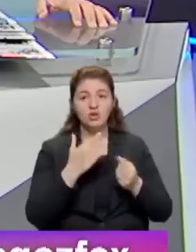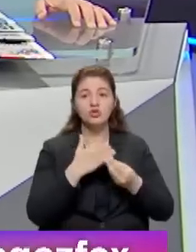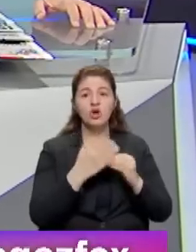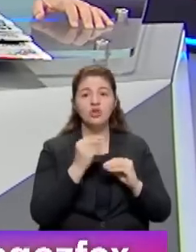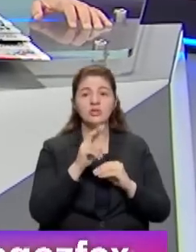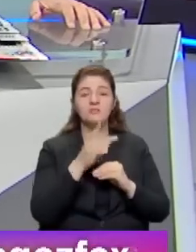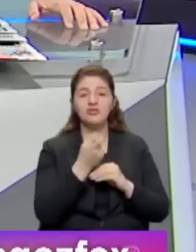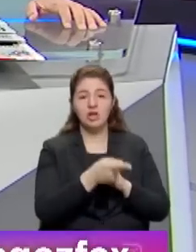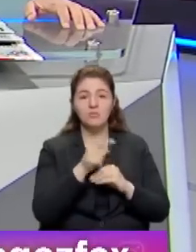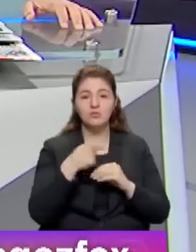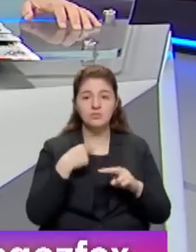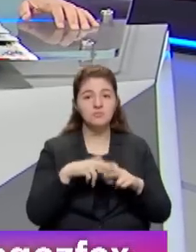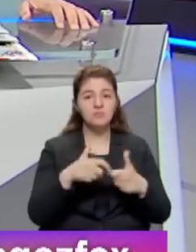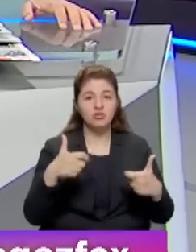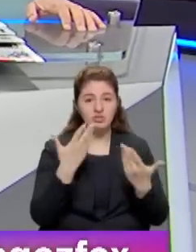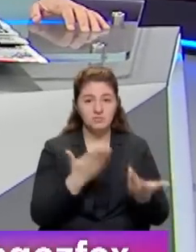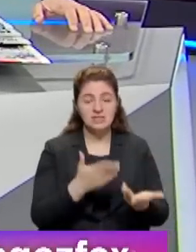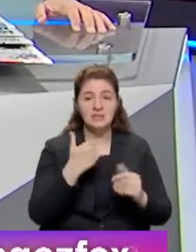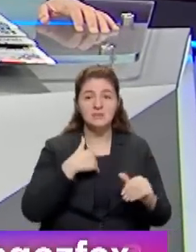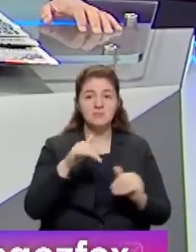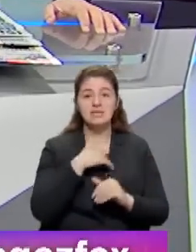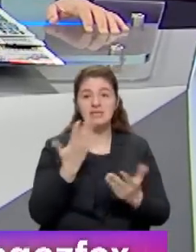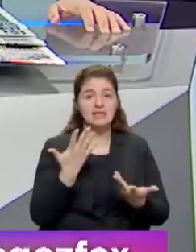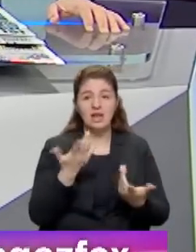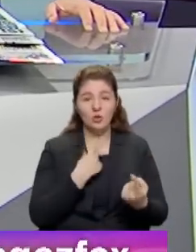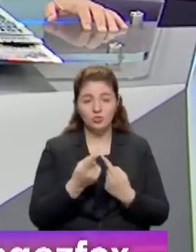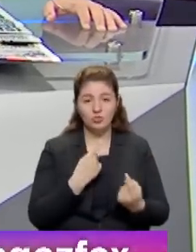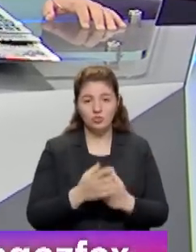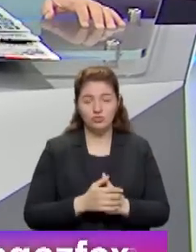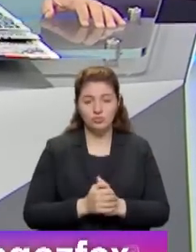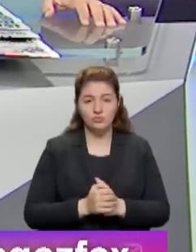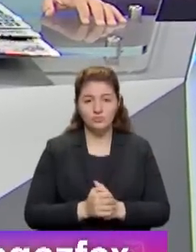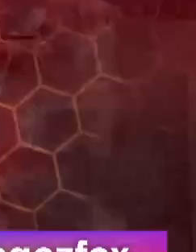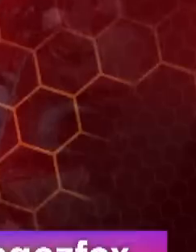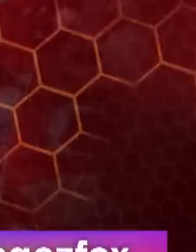olmuş 25 lira. Bugün başlığımız biz neleri konuşuyoruz?